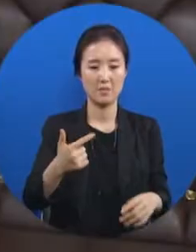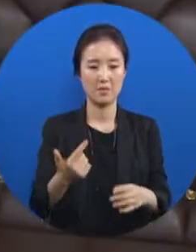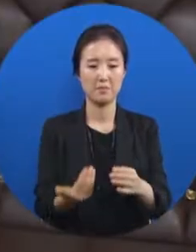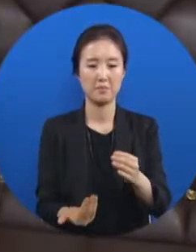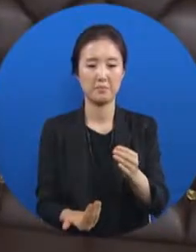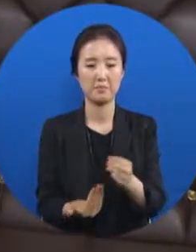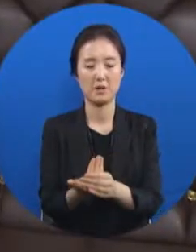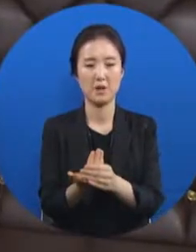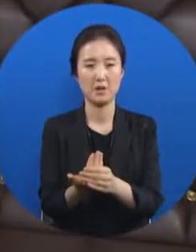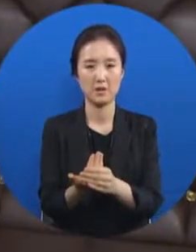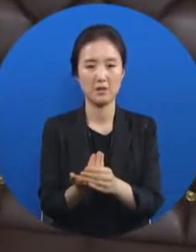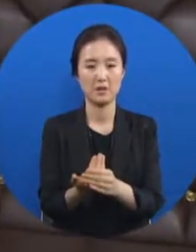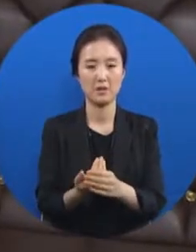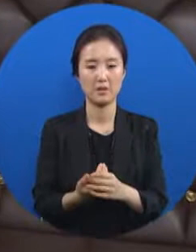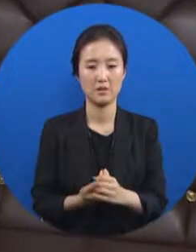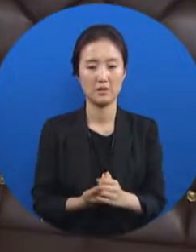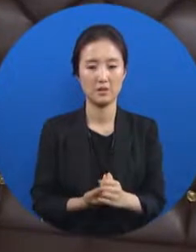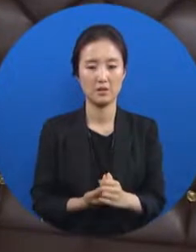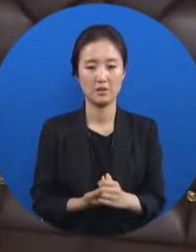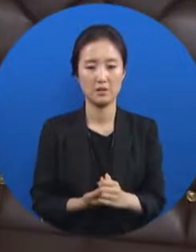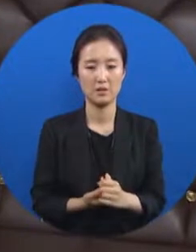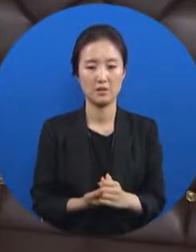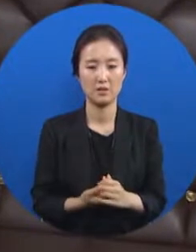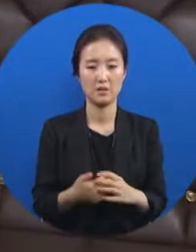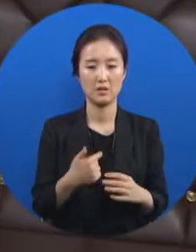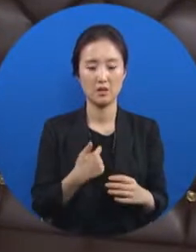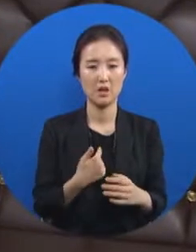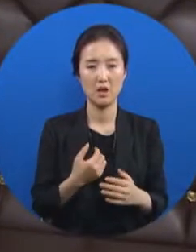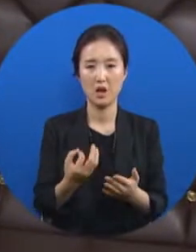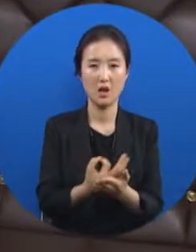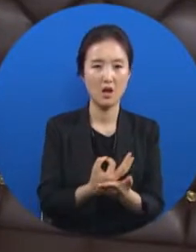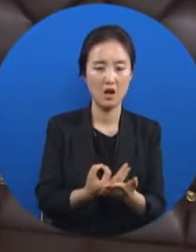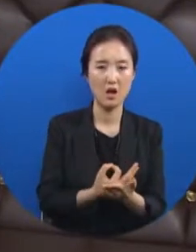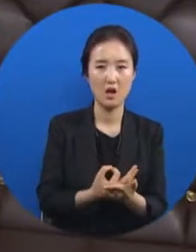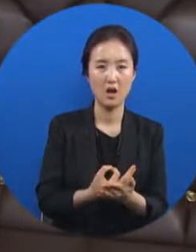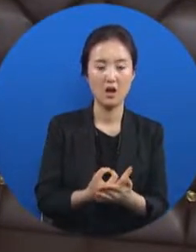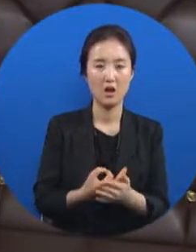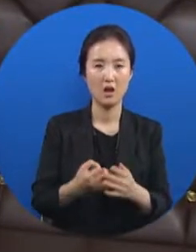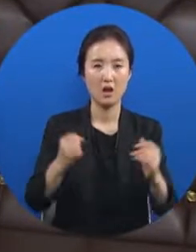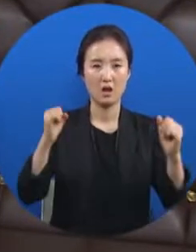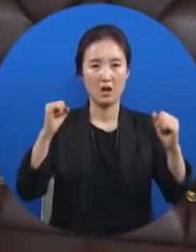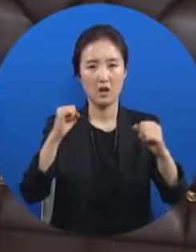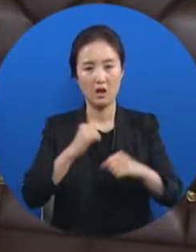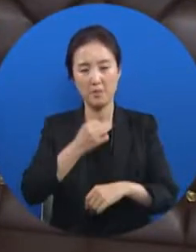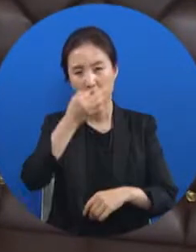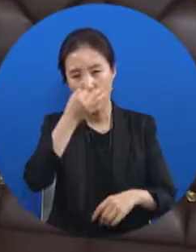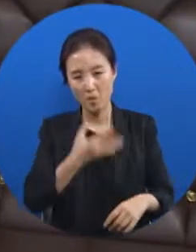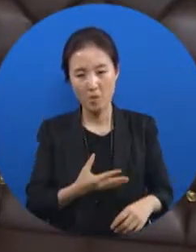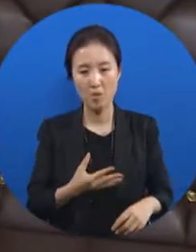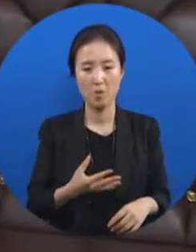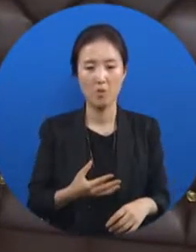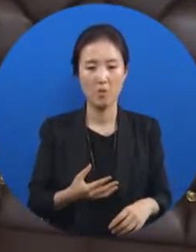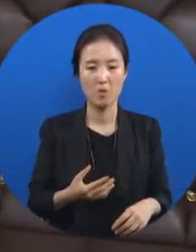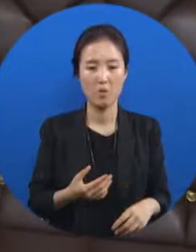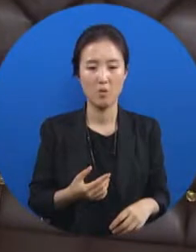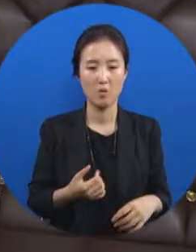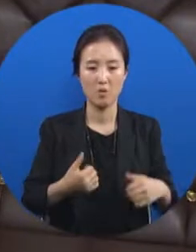이제 난리가 난 거죠. 대출도 안 되지. 사업도 내려가지. 사업이 내려가니까 이거 포기하면